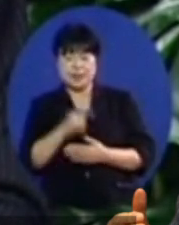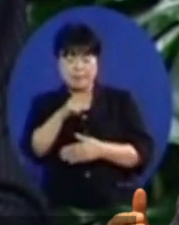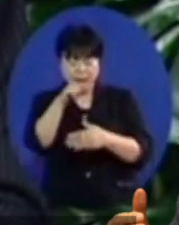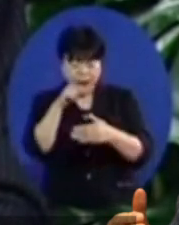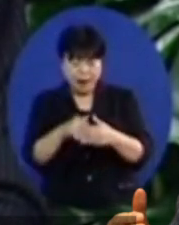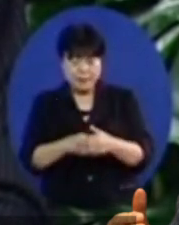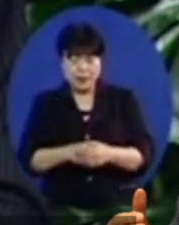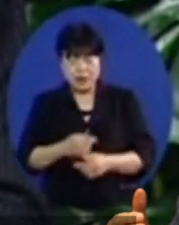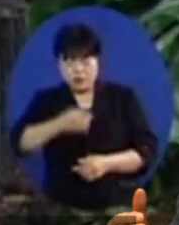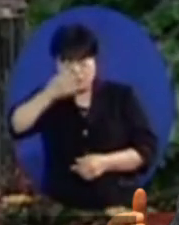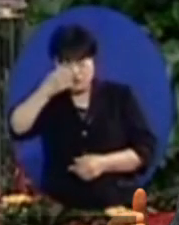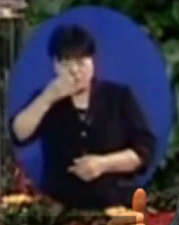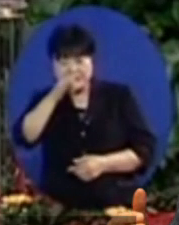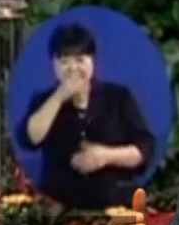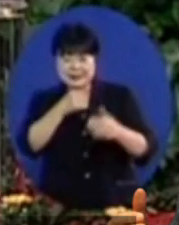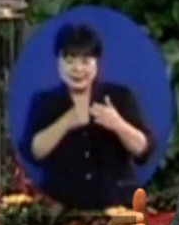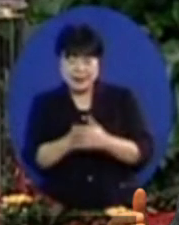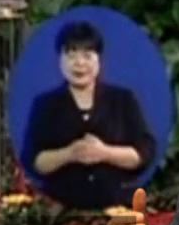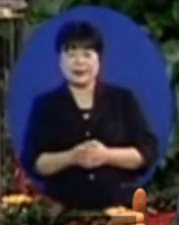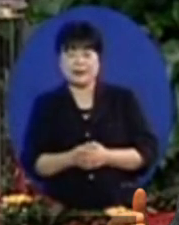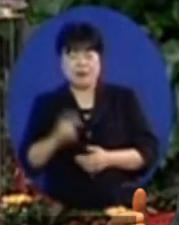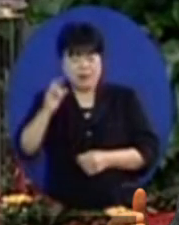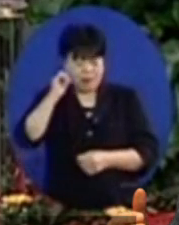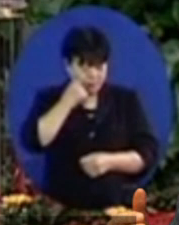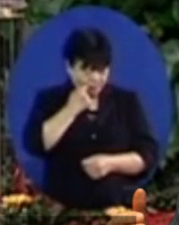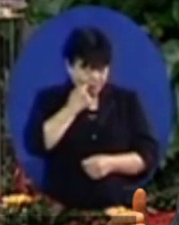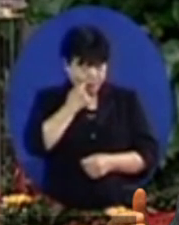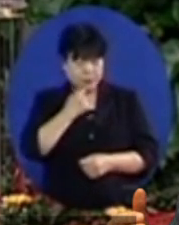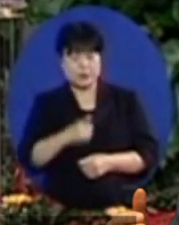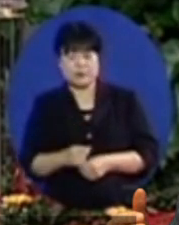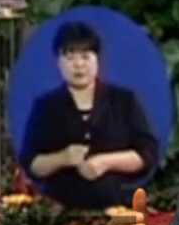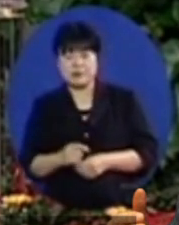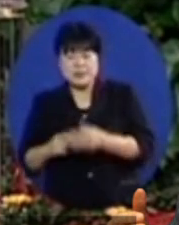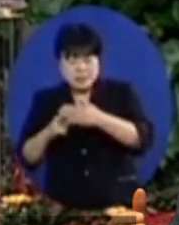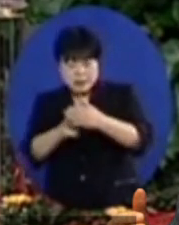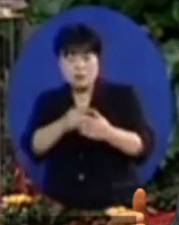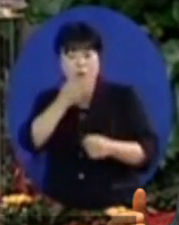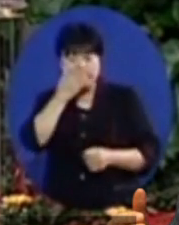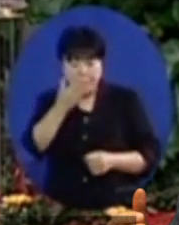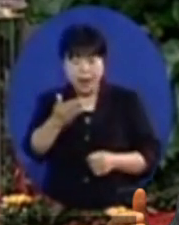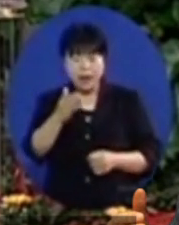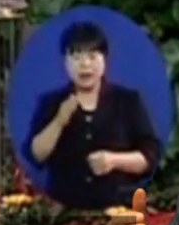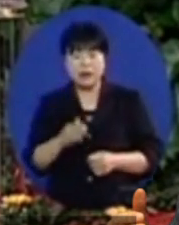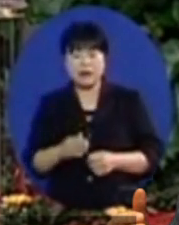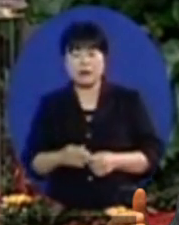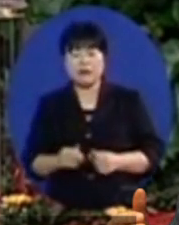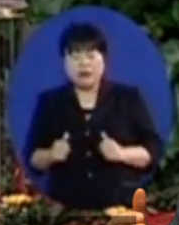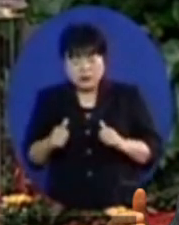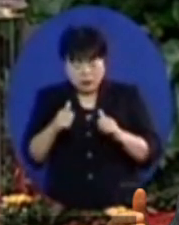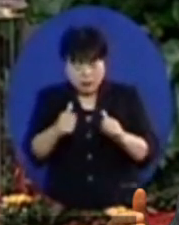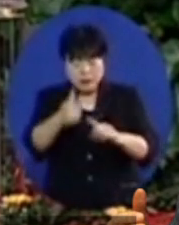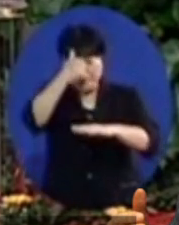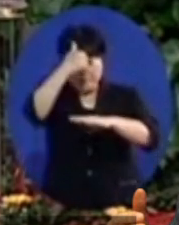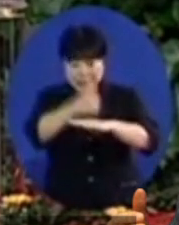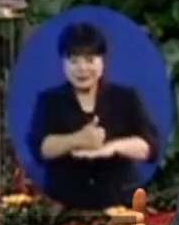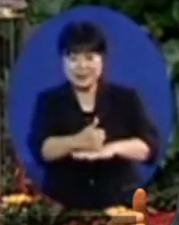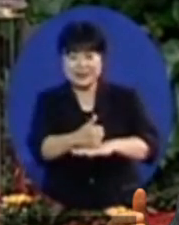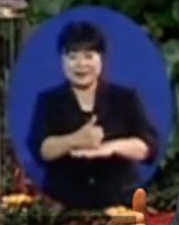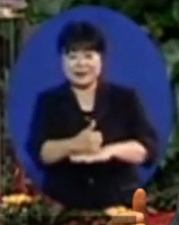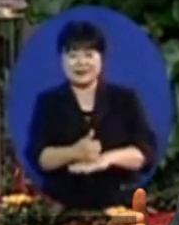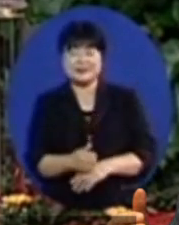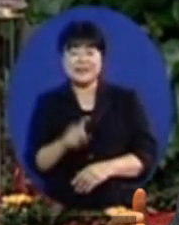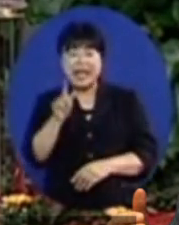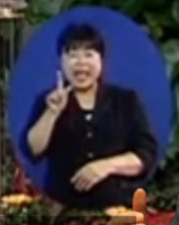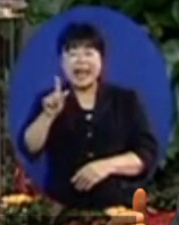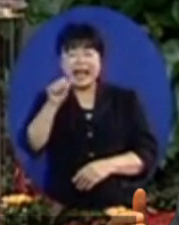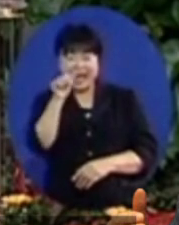마음속에 품은 꿈은 그 어떤 역경과 어려움도 극복할 수 있게 해준 것입니다. 그리고 마침내 그는